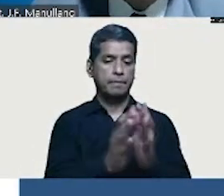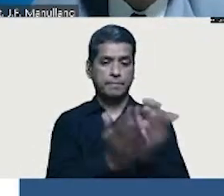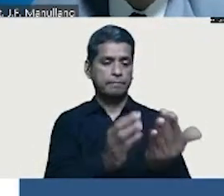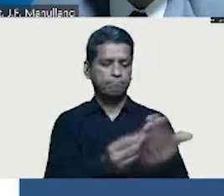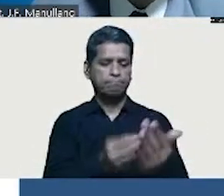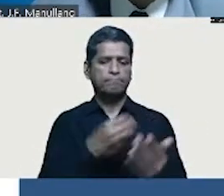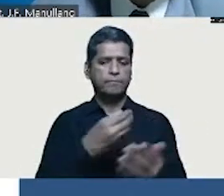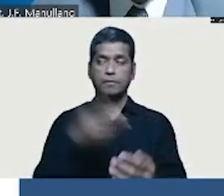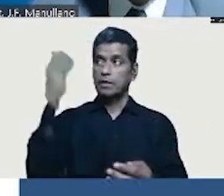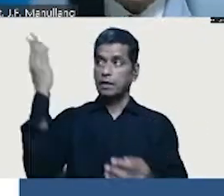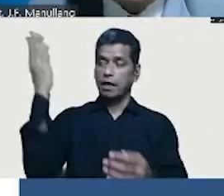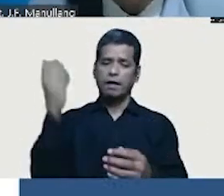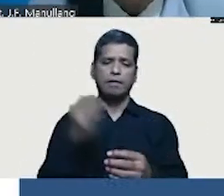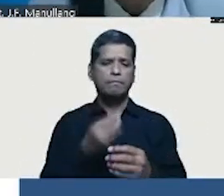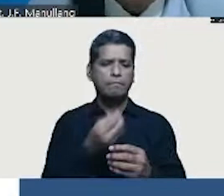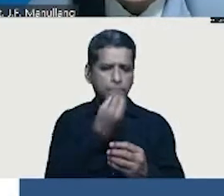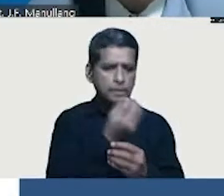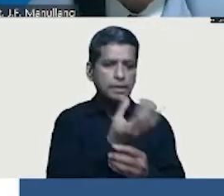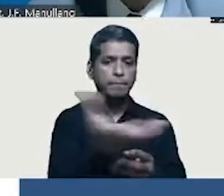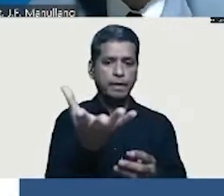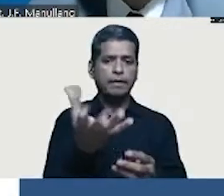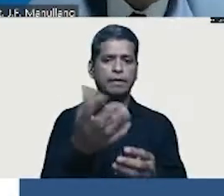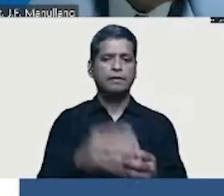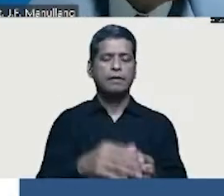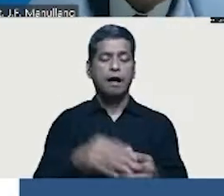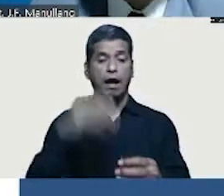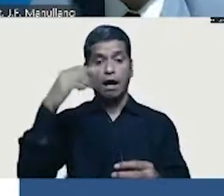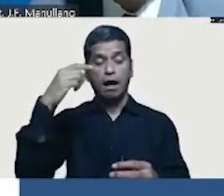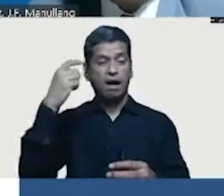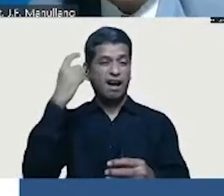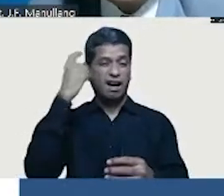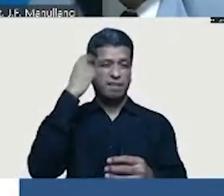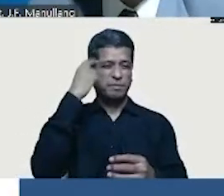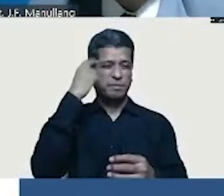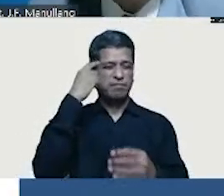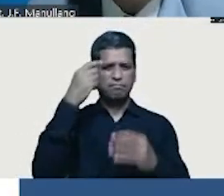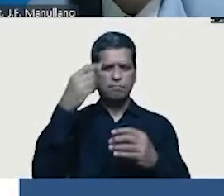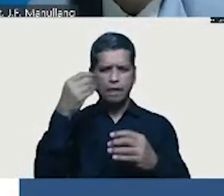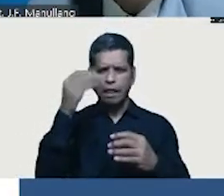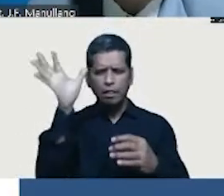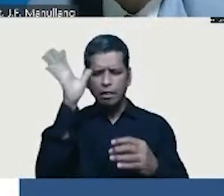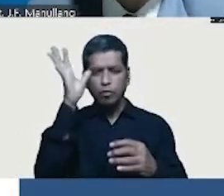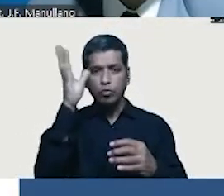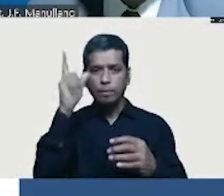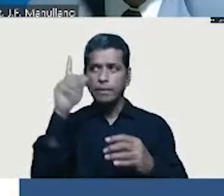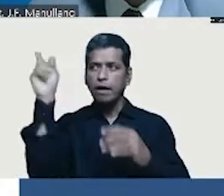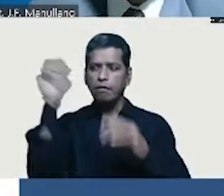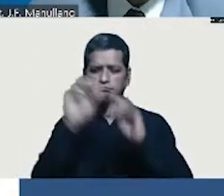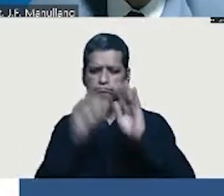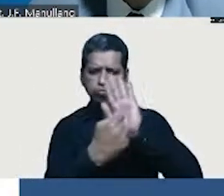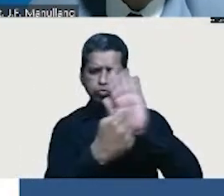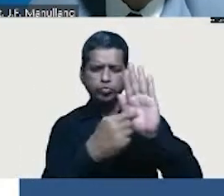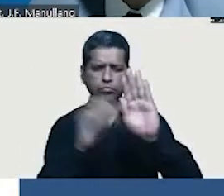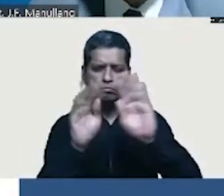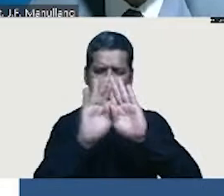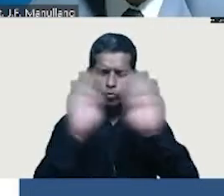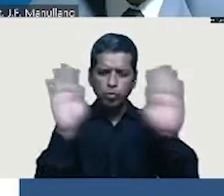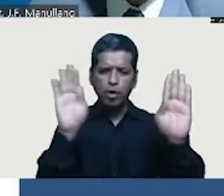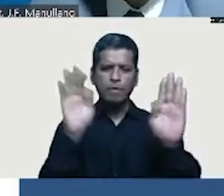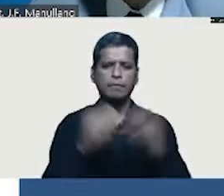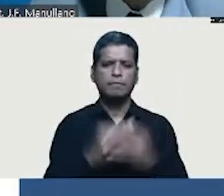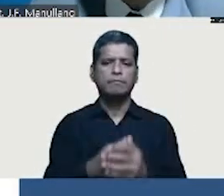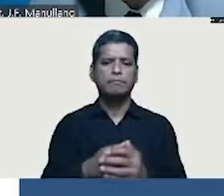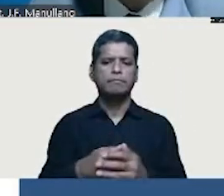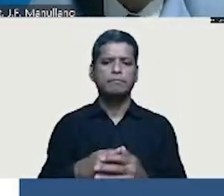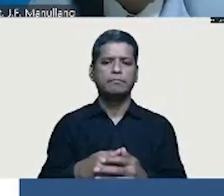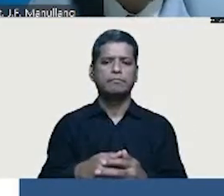menyingkapkan hal-hal yang tak terduga bagi manusia Judith terduga dan tersembunyi Tetapi dia tahu apa